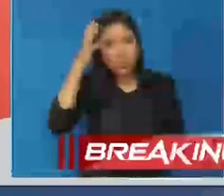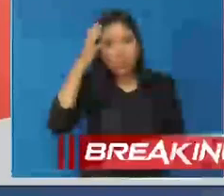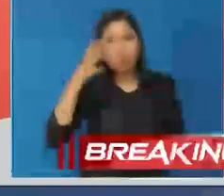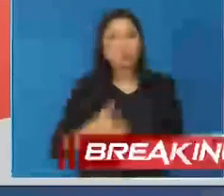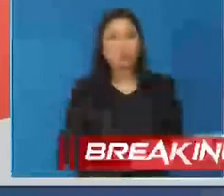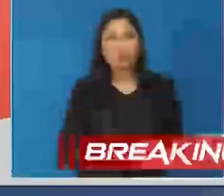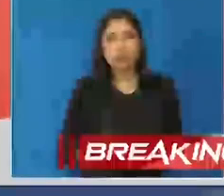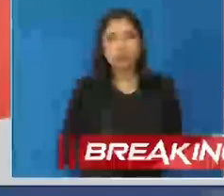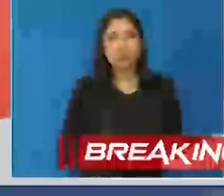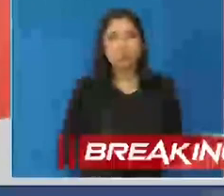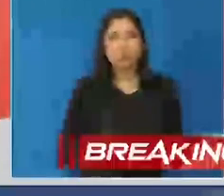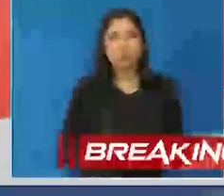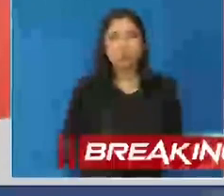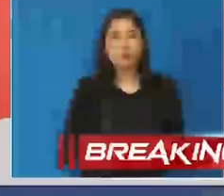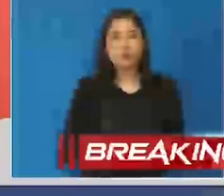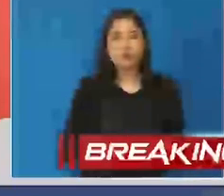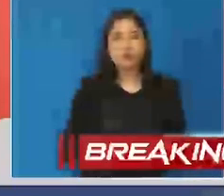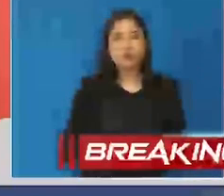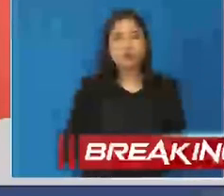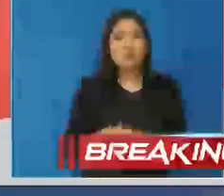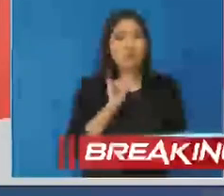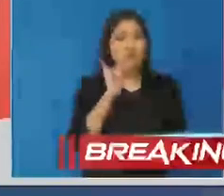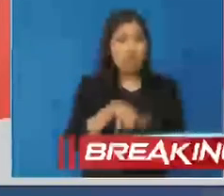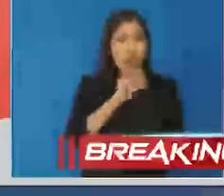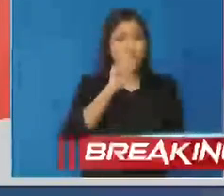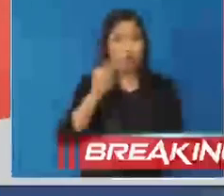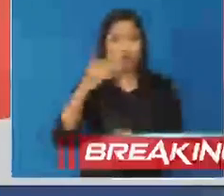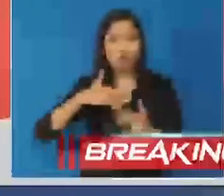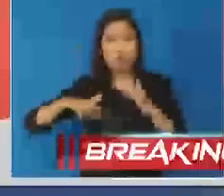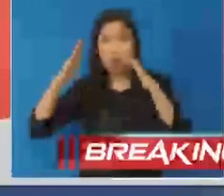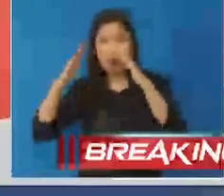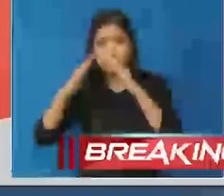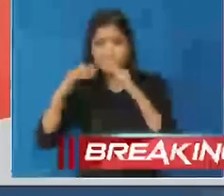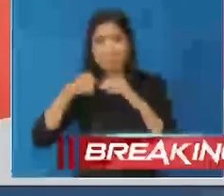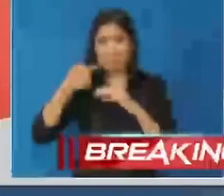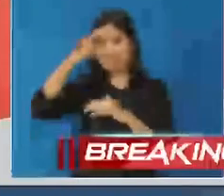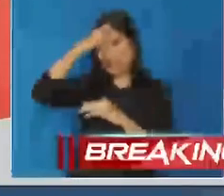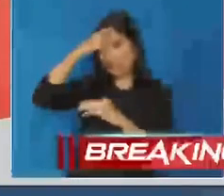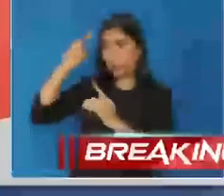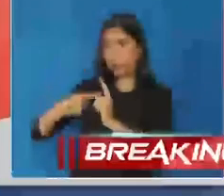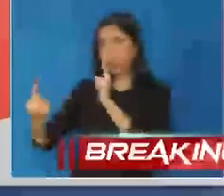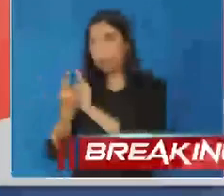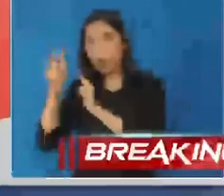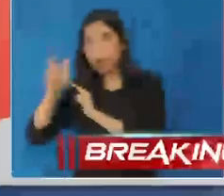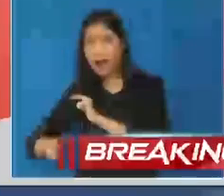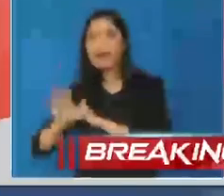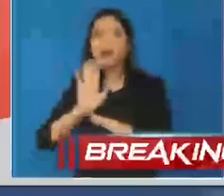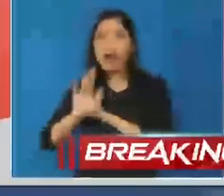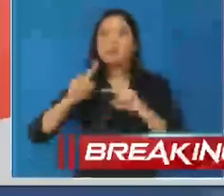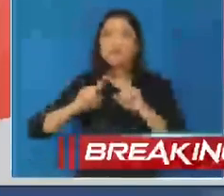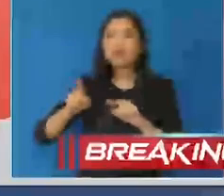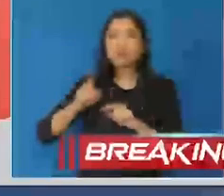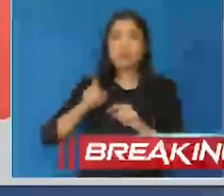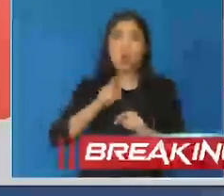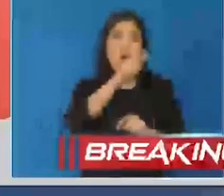itu memang benar kita nggak bakalan ketemu orang diluar rumah dalam keadaan sakit berat tetapi orang